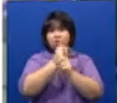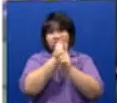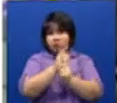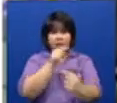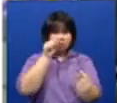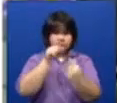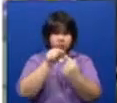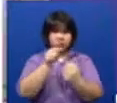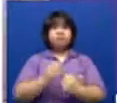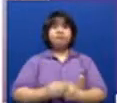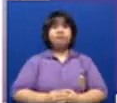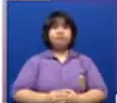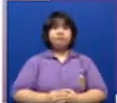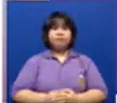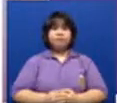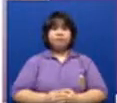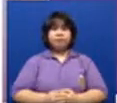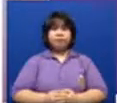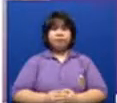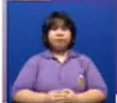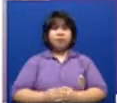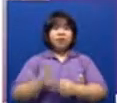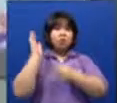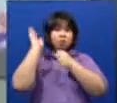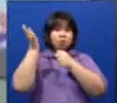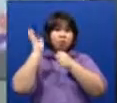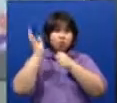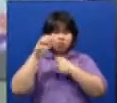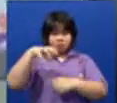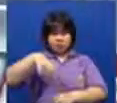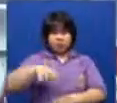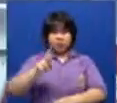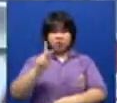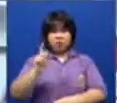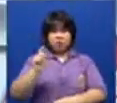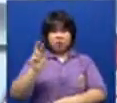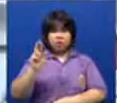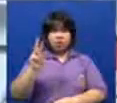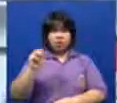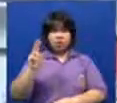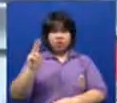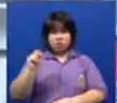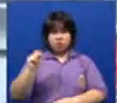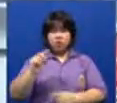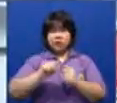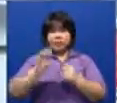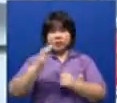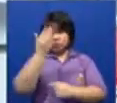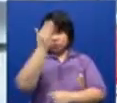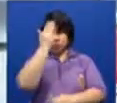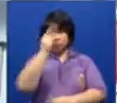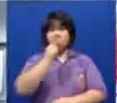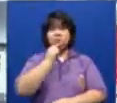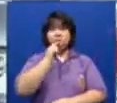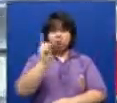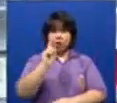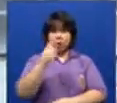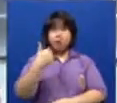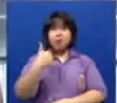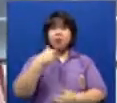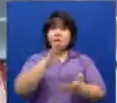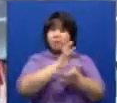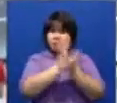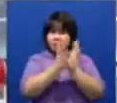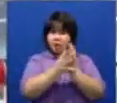เหมาะสมด้วยค่ะท่านเอกปราโมทย์พรหมอินทร์โฆษกกองอำนวยการรักษาความมั่นคงภายในภาค 4ส่วนหน้าเปิดเผยว่าได้มีการ